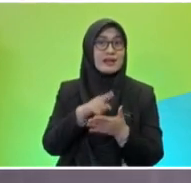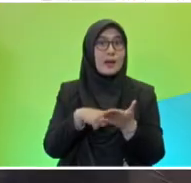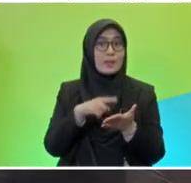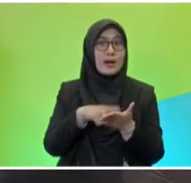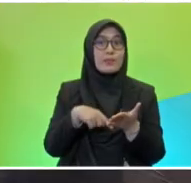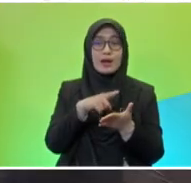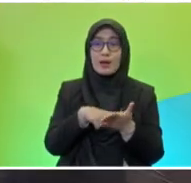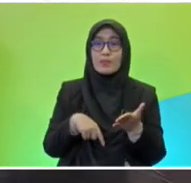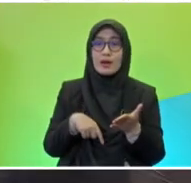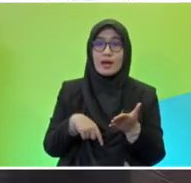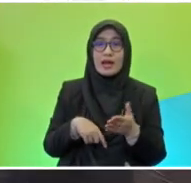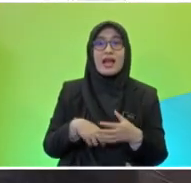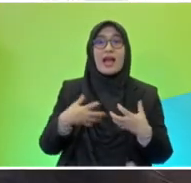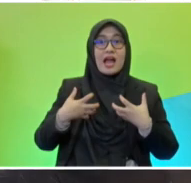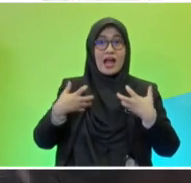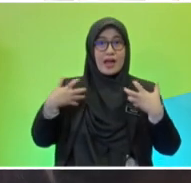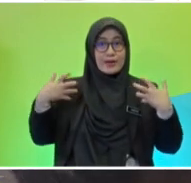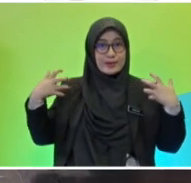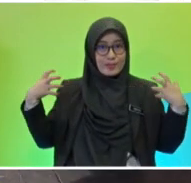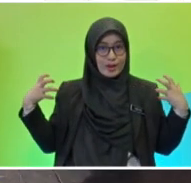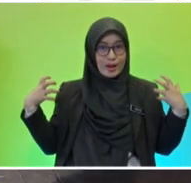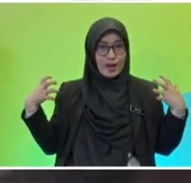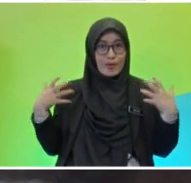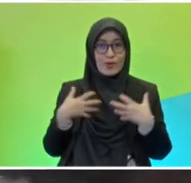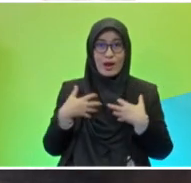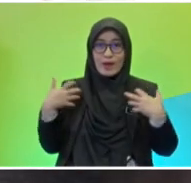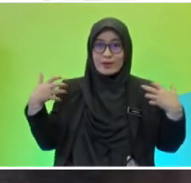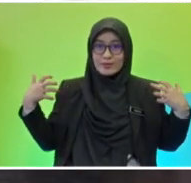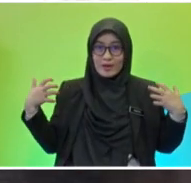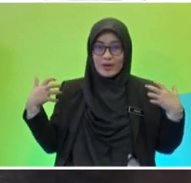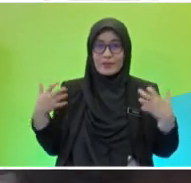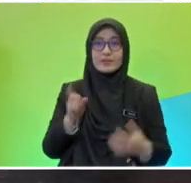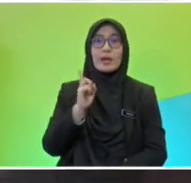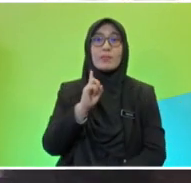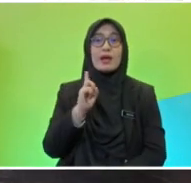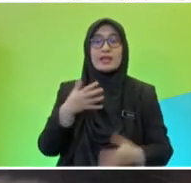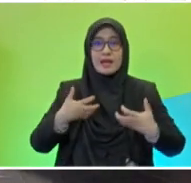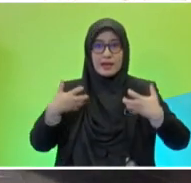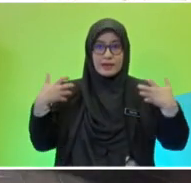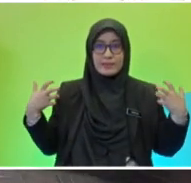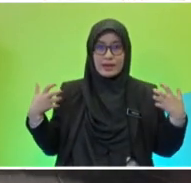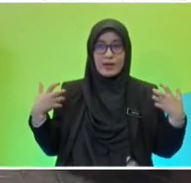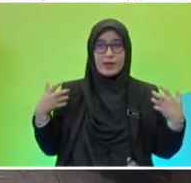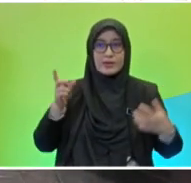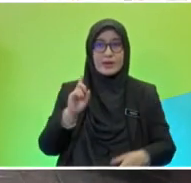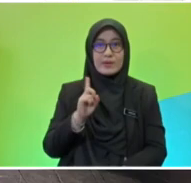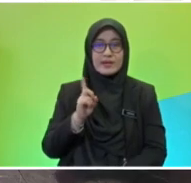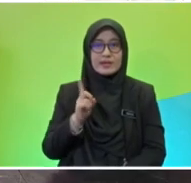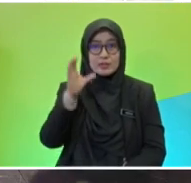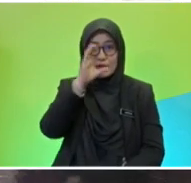apa? Harimau. Harimau. Mana satu harimau kat sini? Yang itu. Yang ini pergi